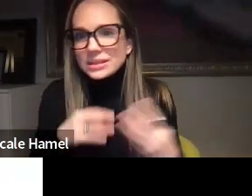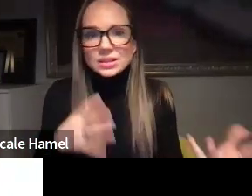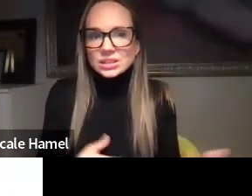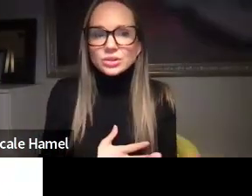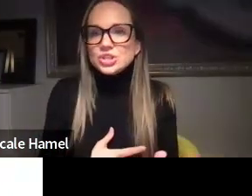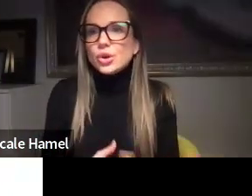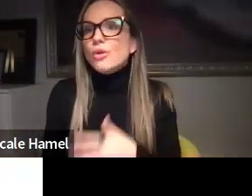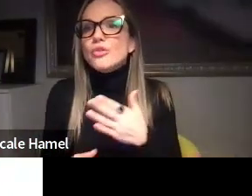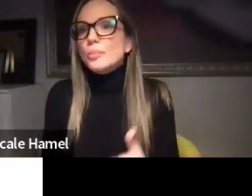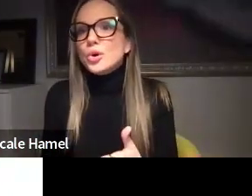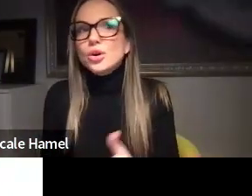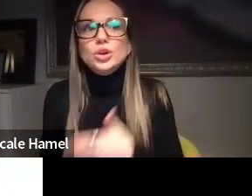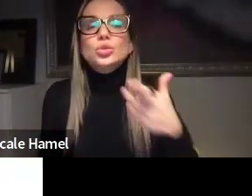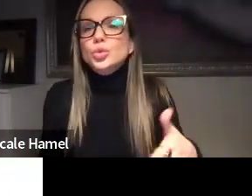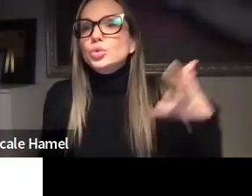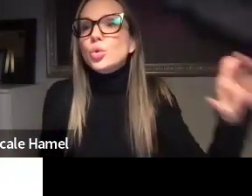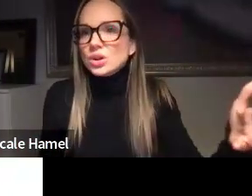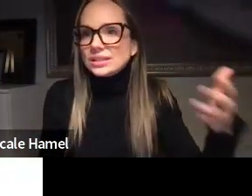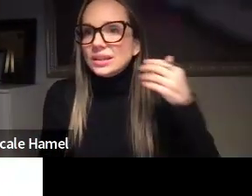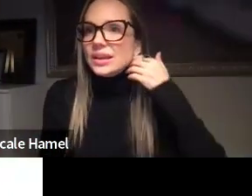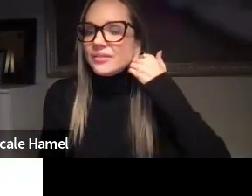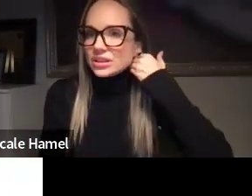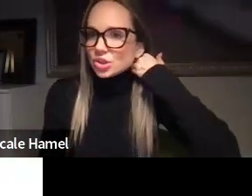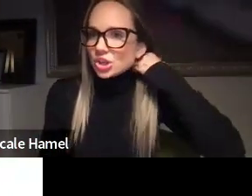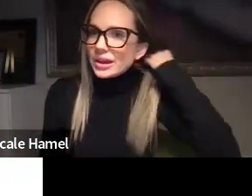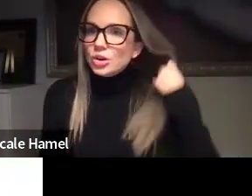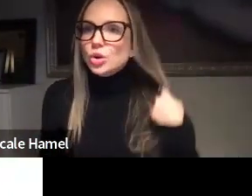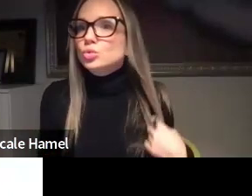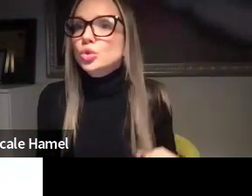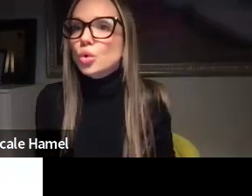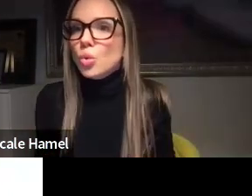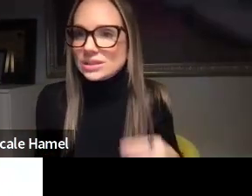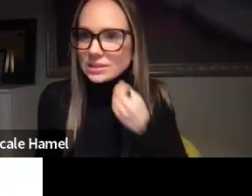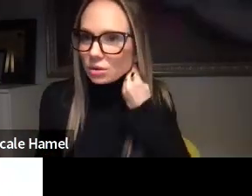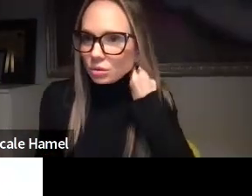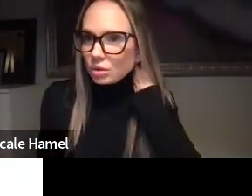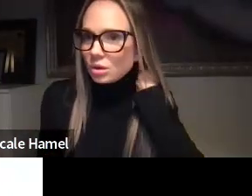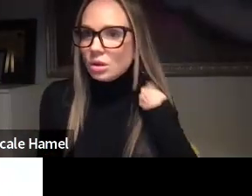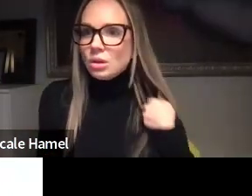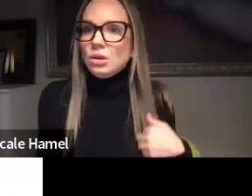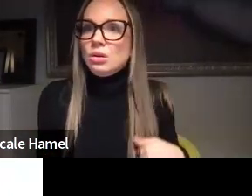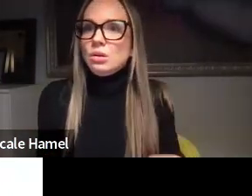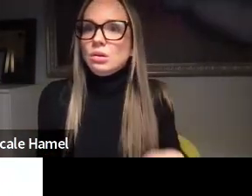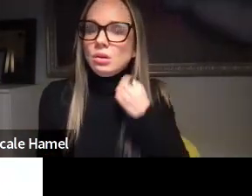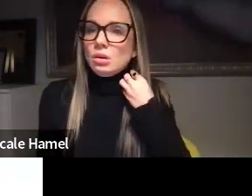Bon, tu sais, ça, c'est un T-shirt. On fera pas 2, 3 étés avec ce chandail-là ou 2, 3 saisons.